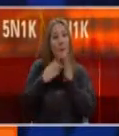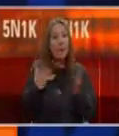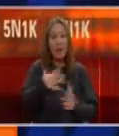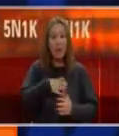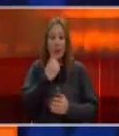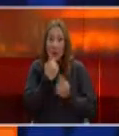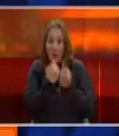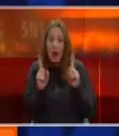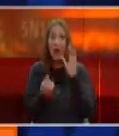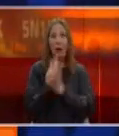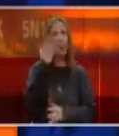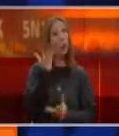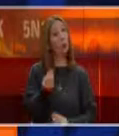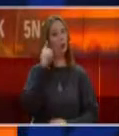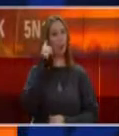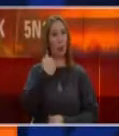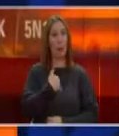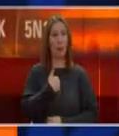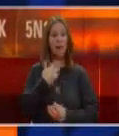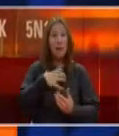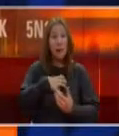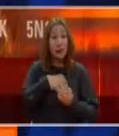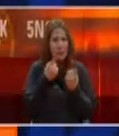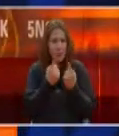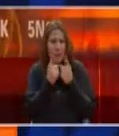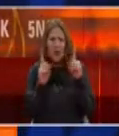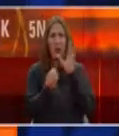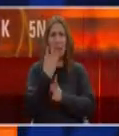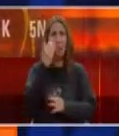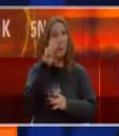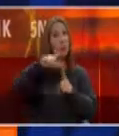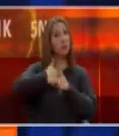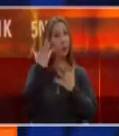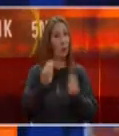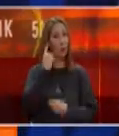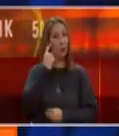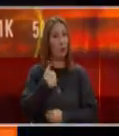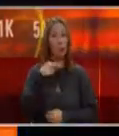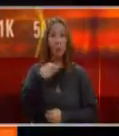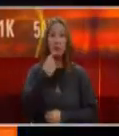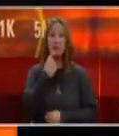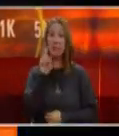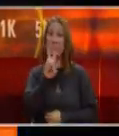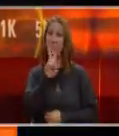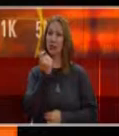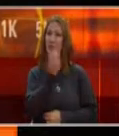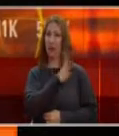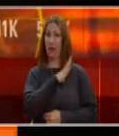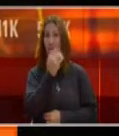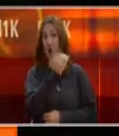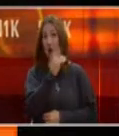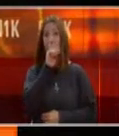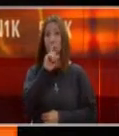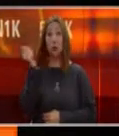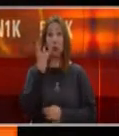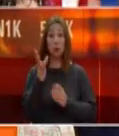bir fark yarattı diye düşünüyorum. Evet. Kendisi de bir fark yaratan proje oldu. Bu yıl 20 kişi var arkanızda. Şu anda 100